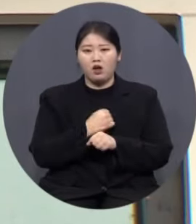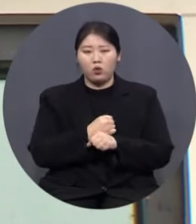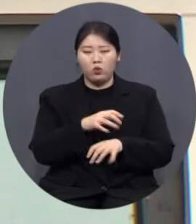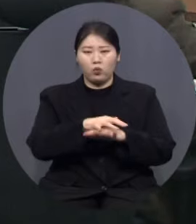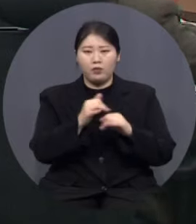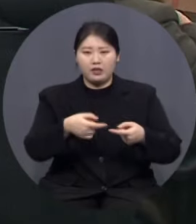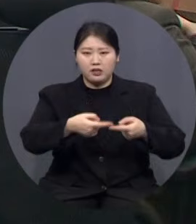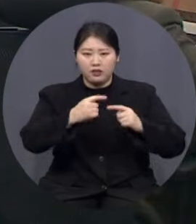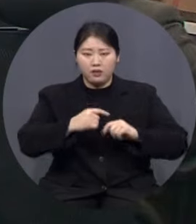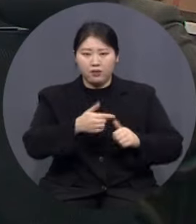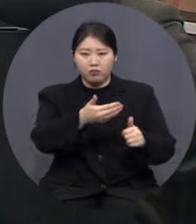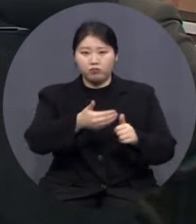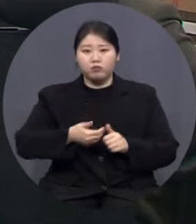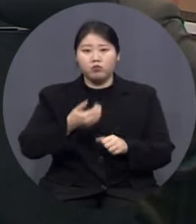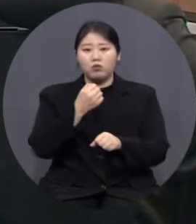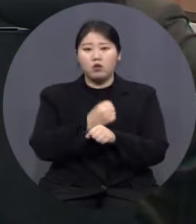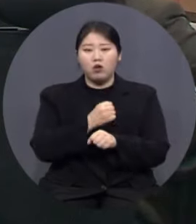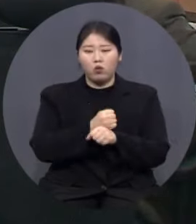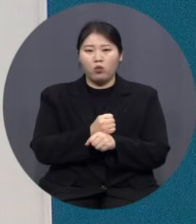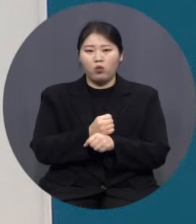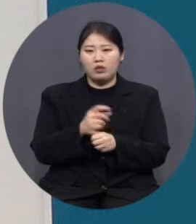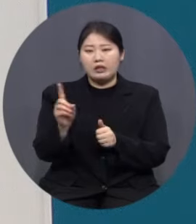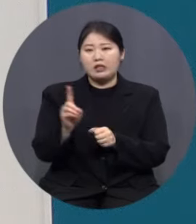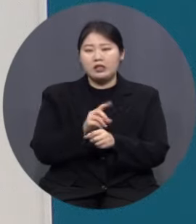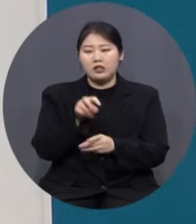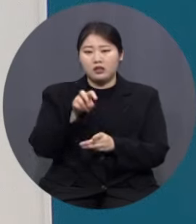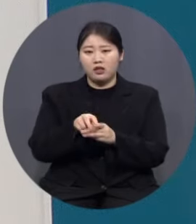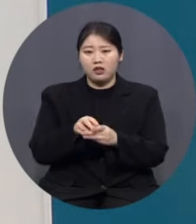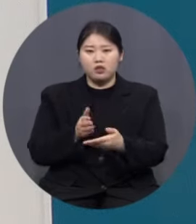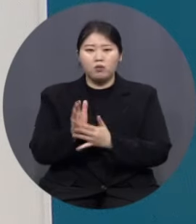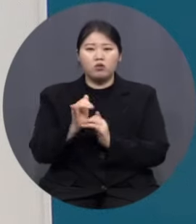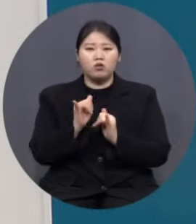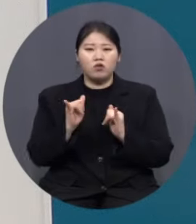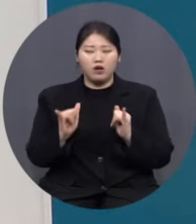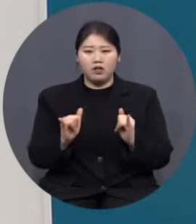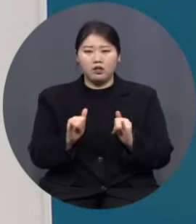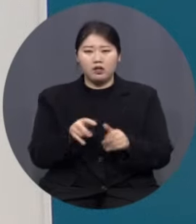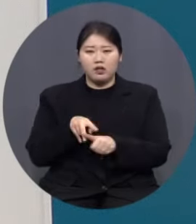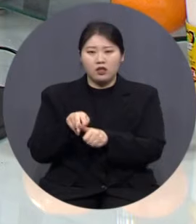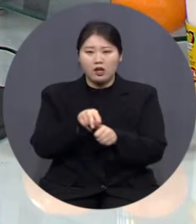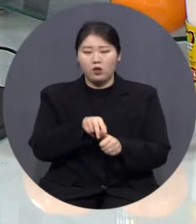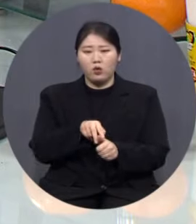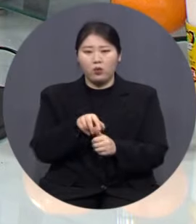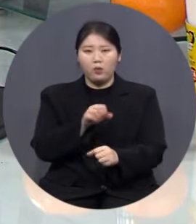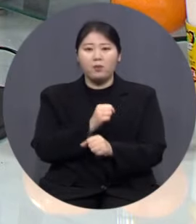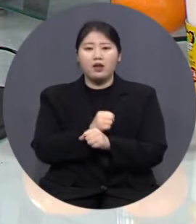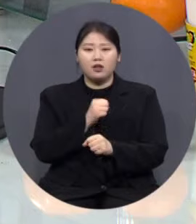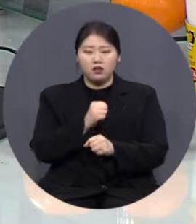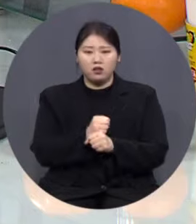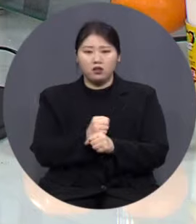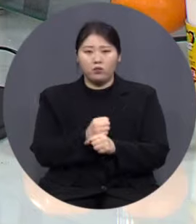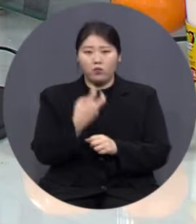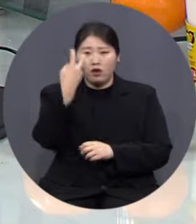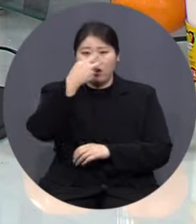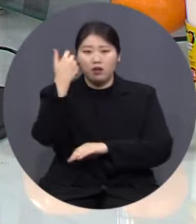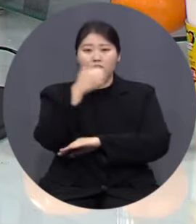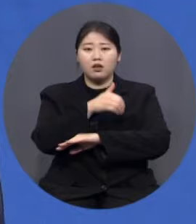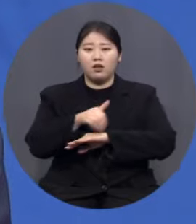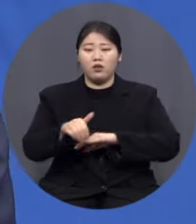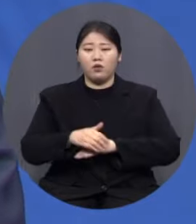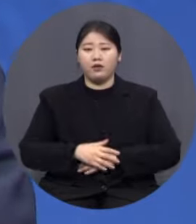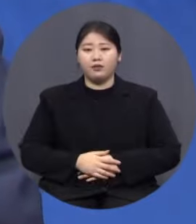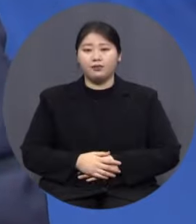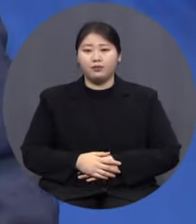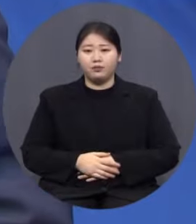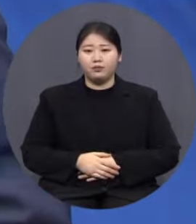이끌고 디지털 센터는 전문가들이 주요 장물에 대한 정보 등을 데이터로 만들어 수급 관리를 해 나갈 계획입니다